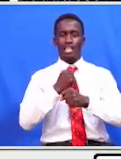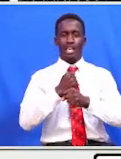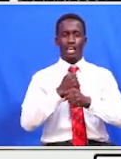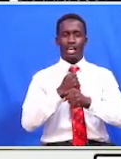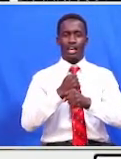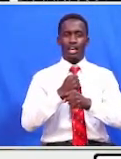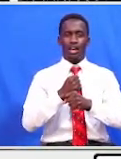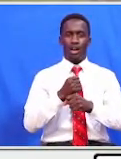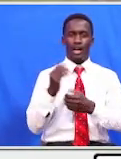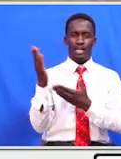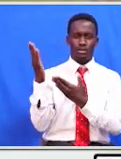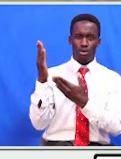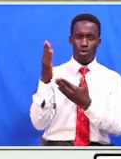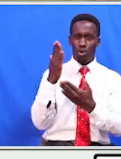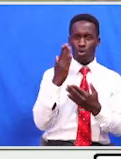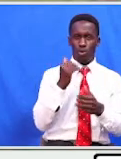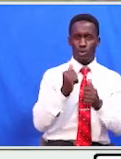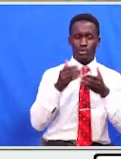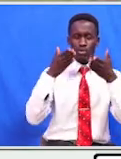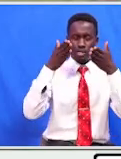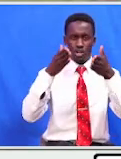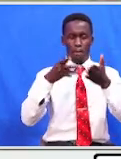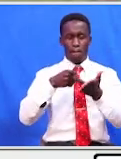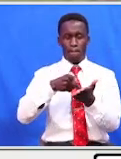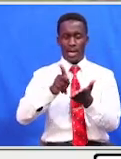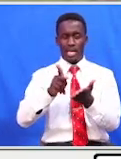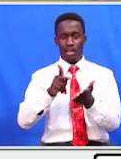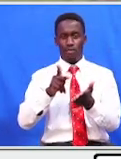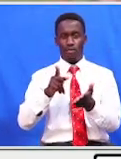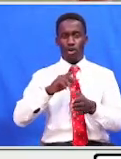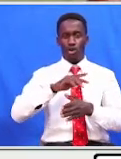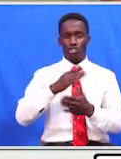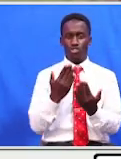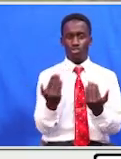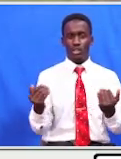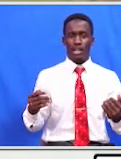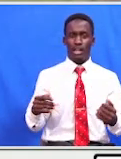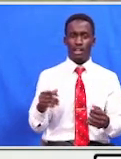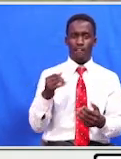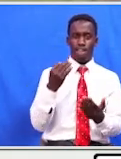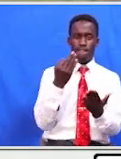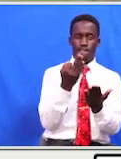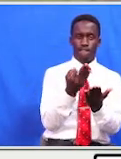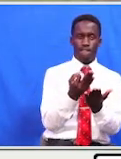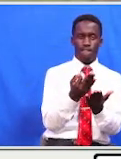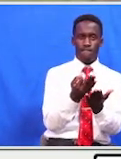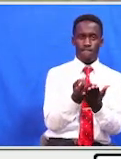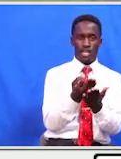kulipia wanafunzi karo ya shule. Tunahimiza watu wasome. Hapa ndipo mali